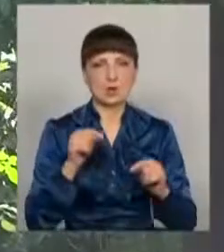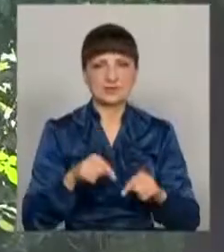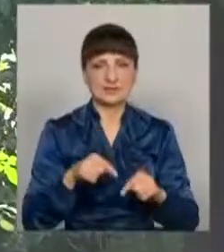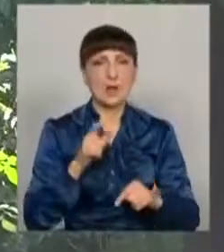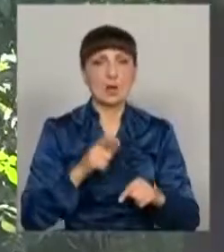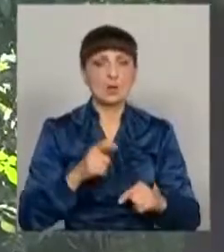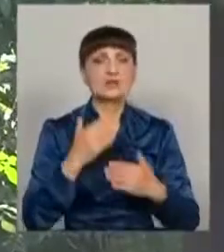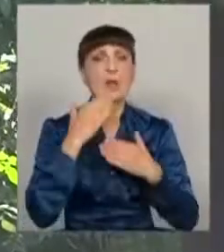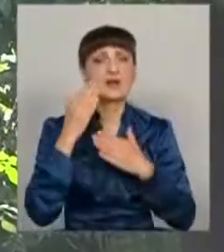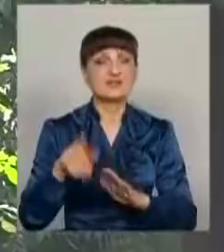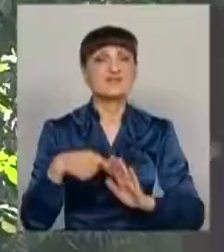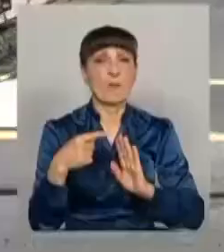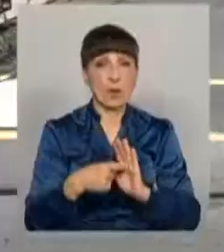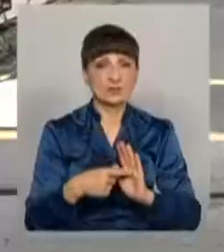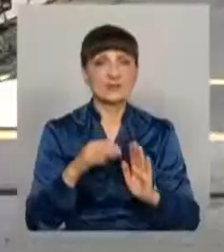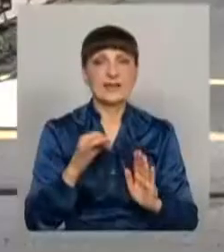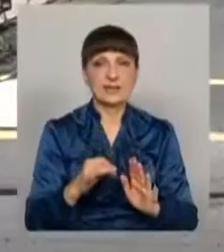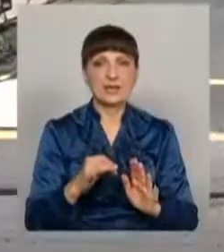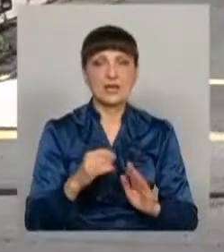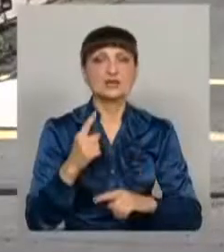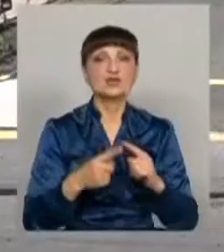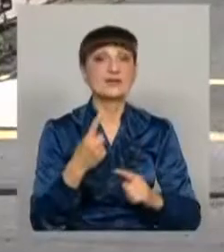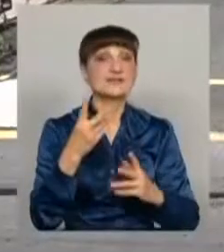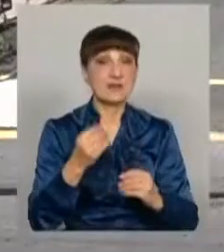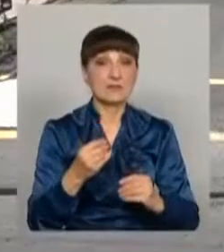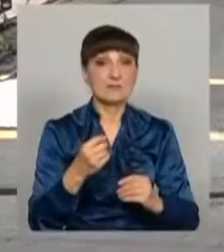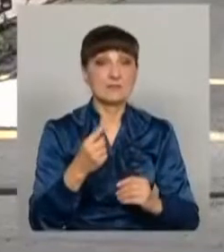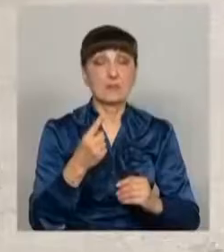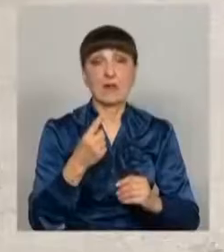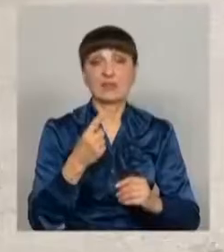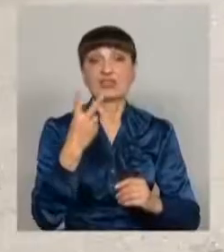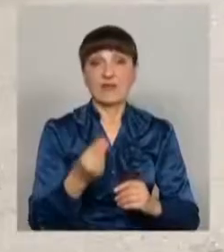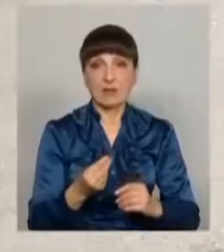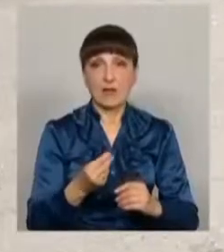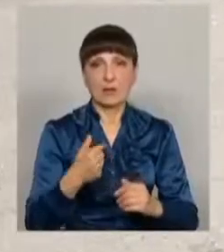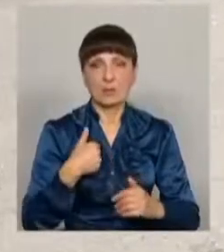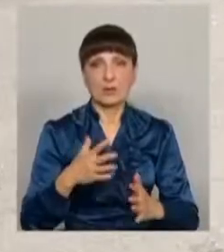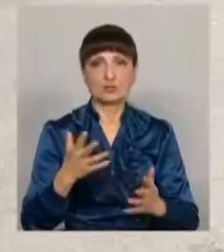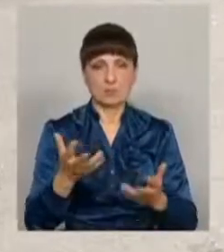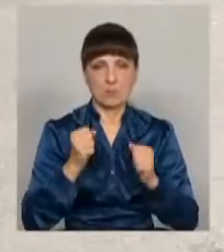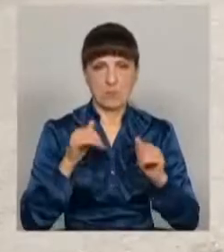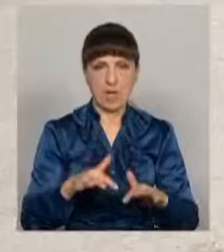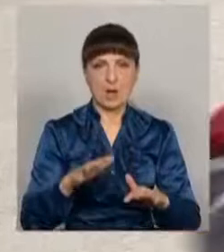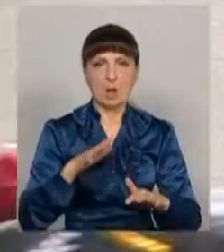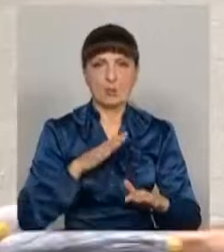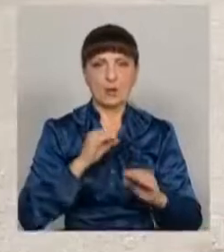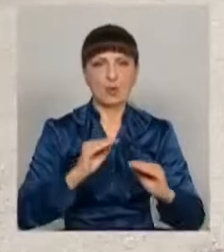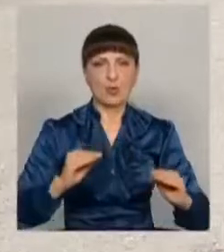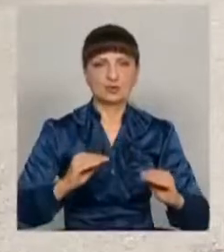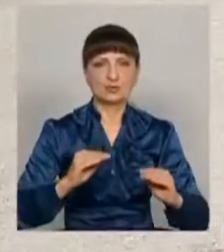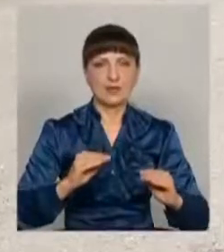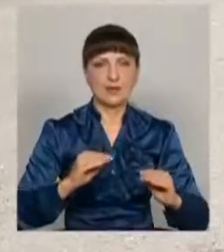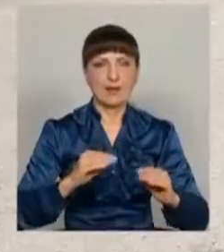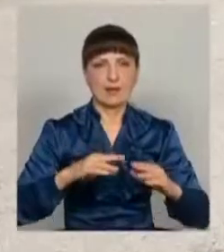жители обратились с вопросом, и буквально через день, полтора-два, были приняты меры, были уложены